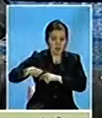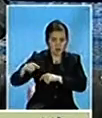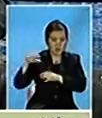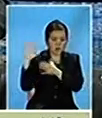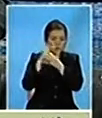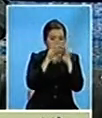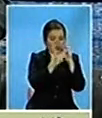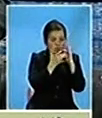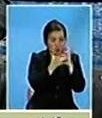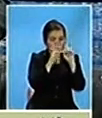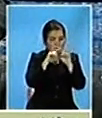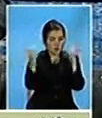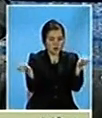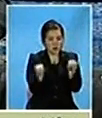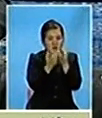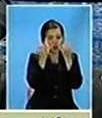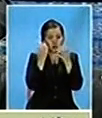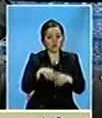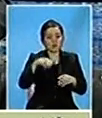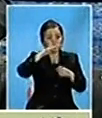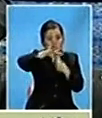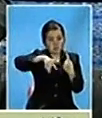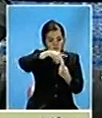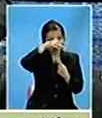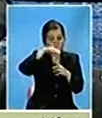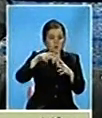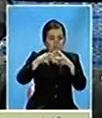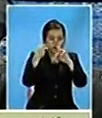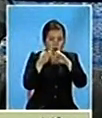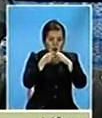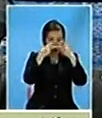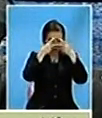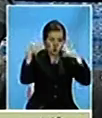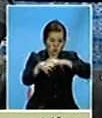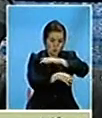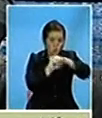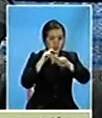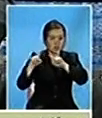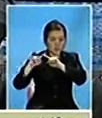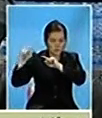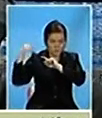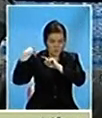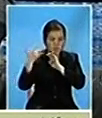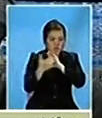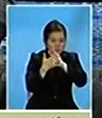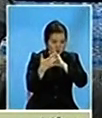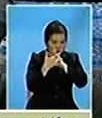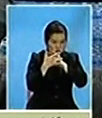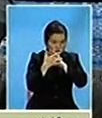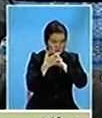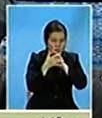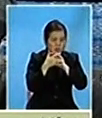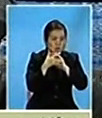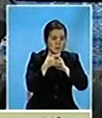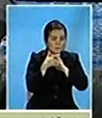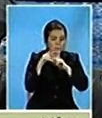ยีส่งผลกระทบเศรษฐกิจสังคมสิ่งแวดล้อมการก่ออาชญากรรมนะครับแล้วก็ใช้คุณเทคโนโลยีคุณภาพสูงช่องว่างกฎหม